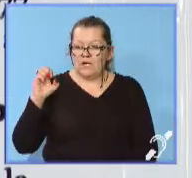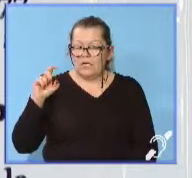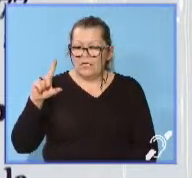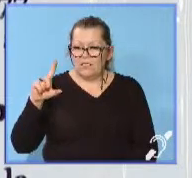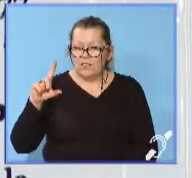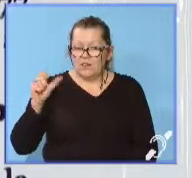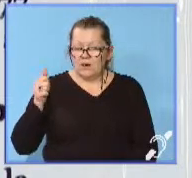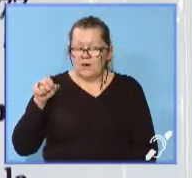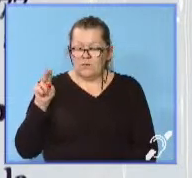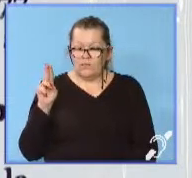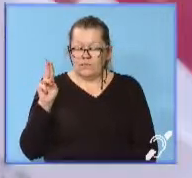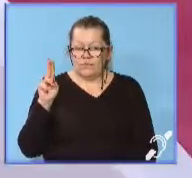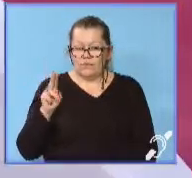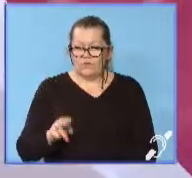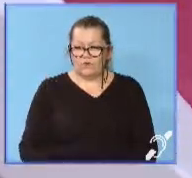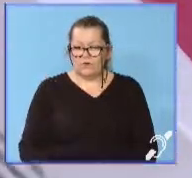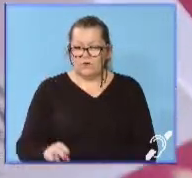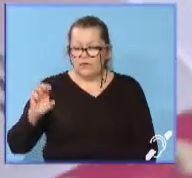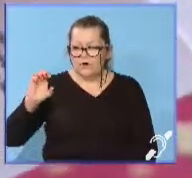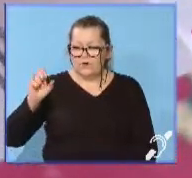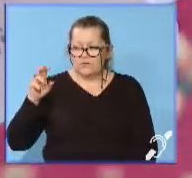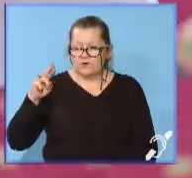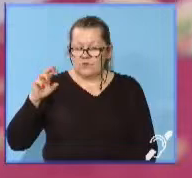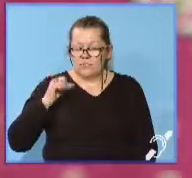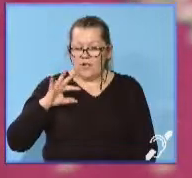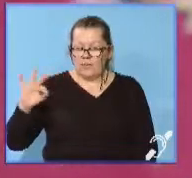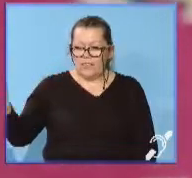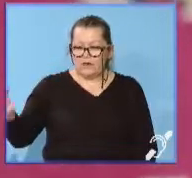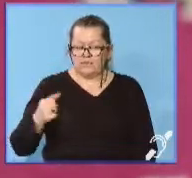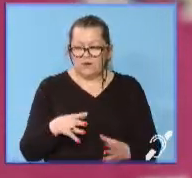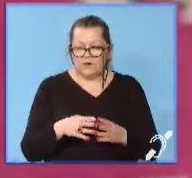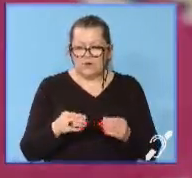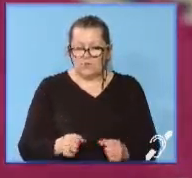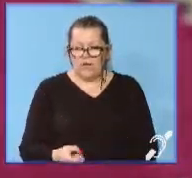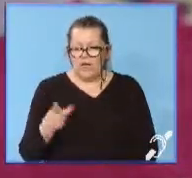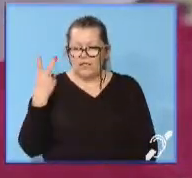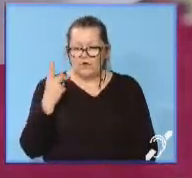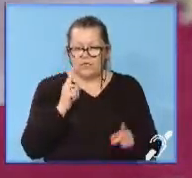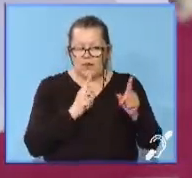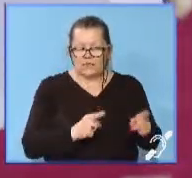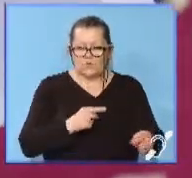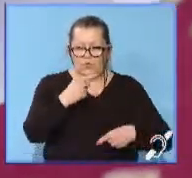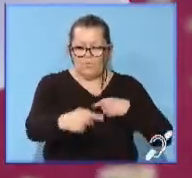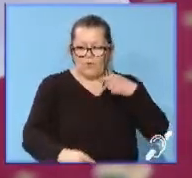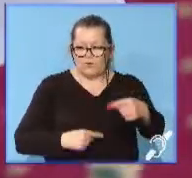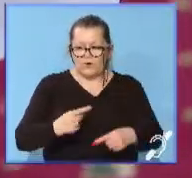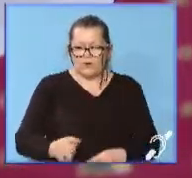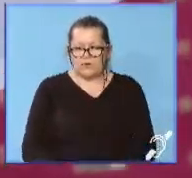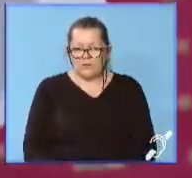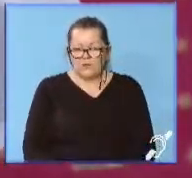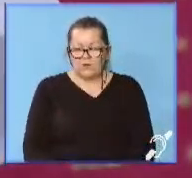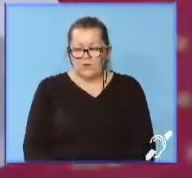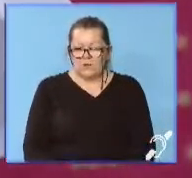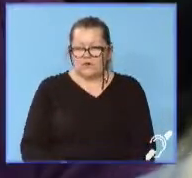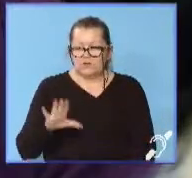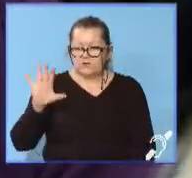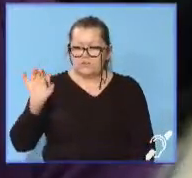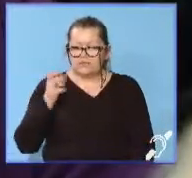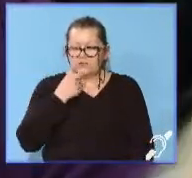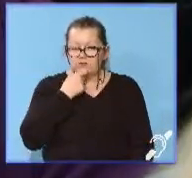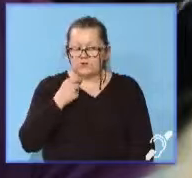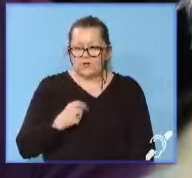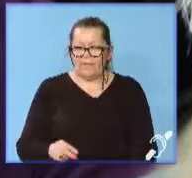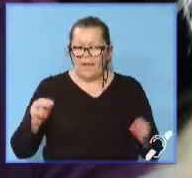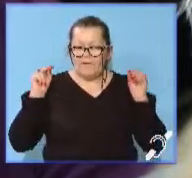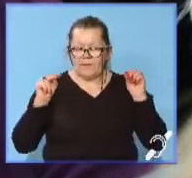filipi și Iorgu Iordan Petre ciureanu a plecat din România în timpul celui de al doilea război mondial vreme de cinci decenii a fost